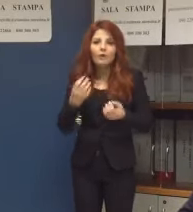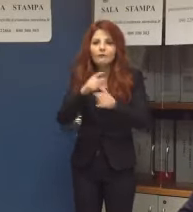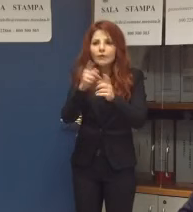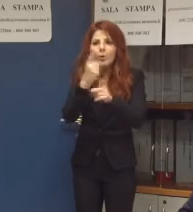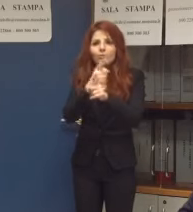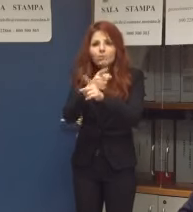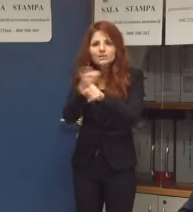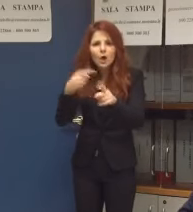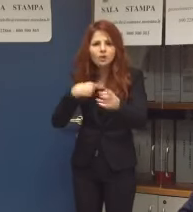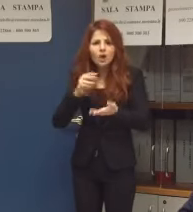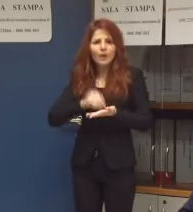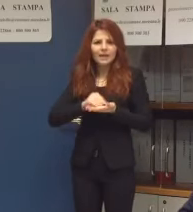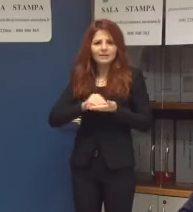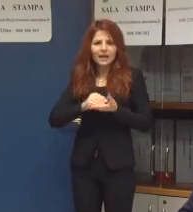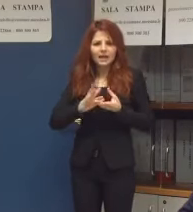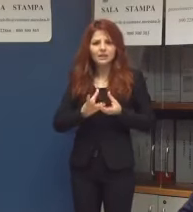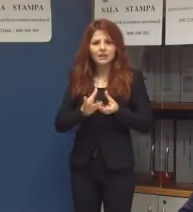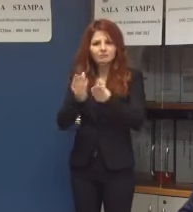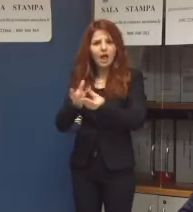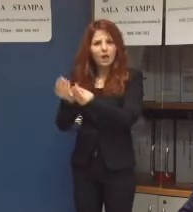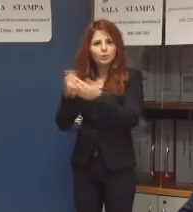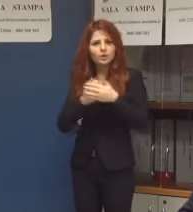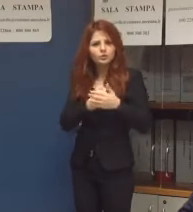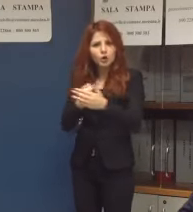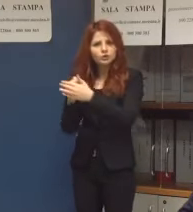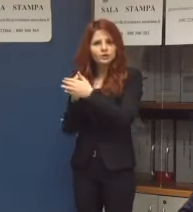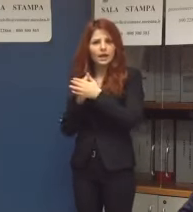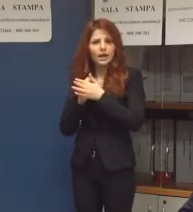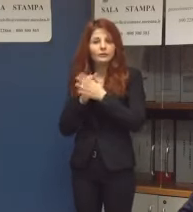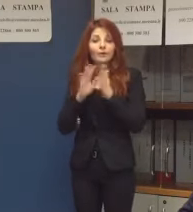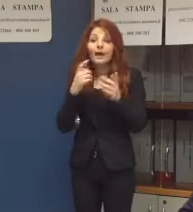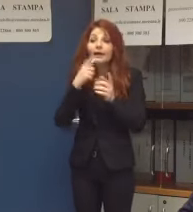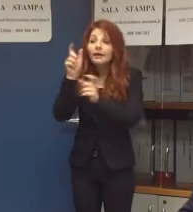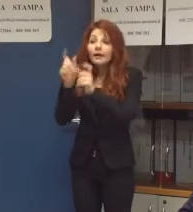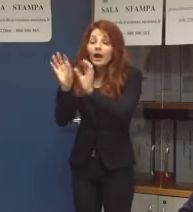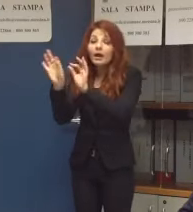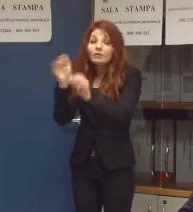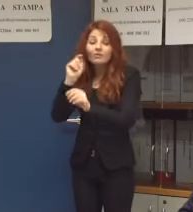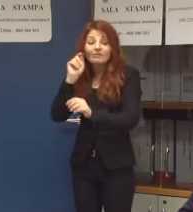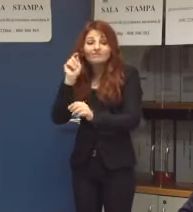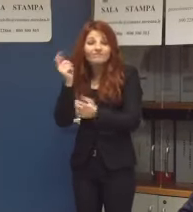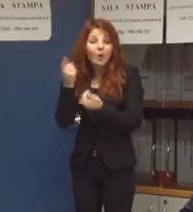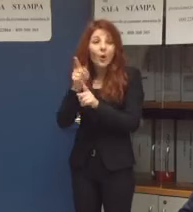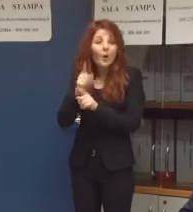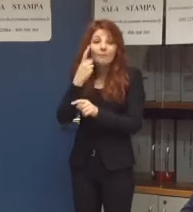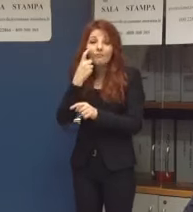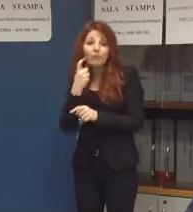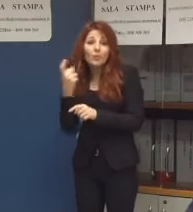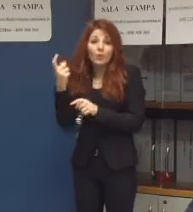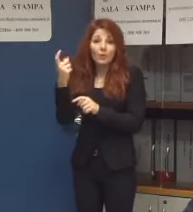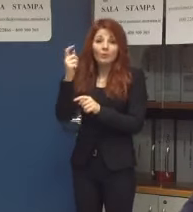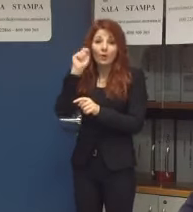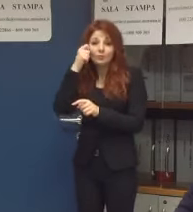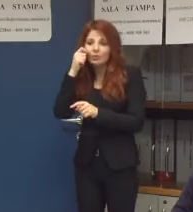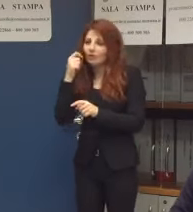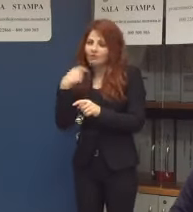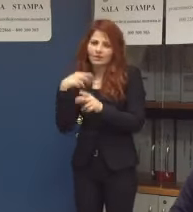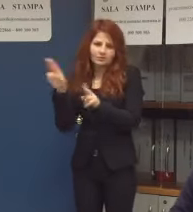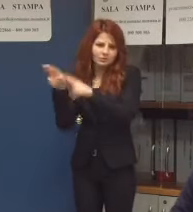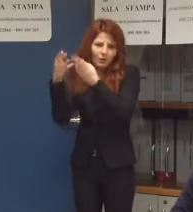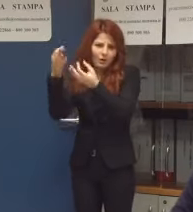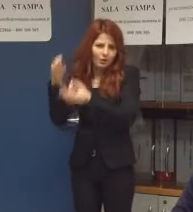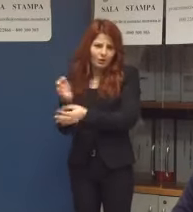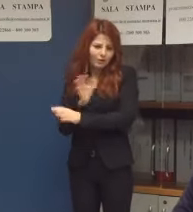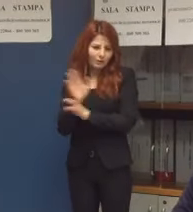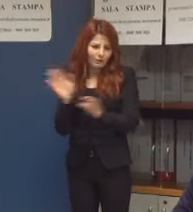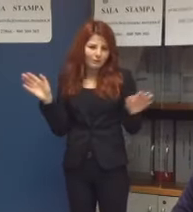vi eroghiamo quello che vi occorre, ma i furbetti, come vedete, li steniamo tutti, anche perché tutto sarà